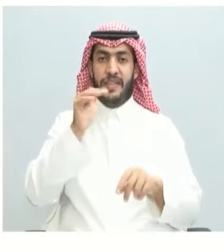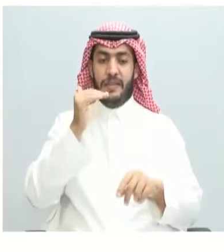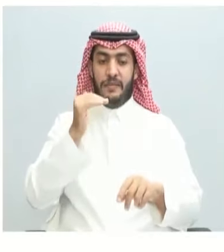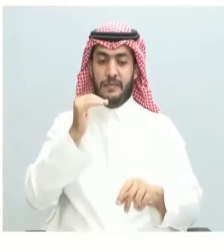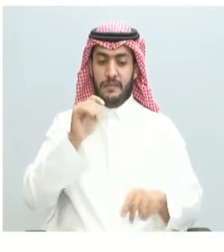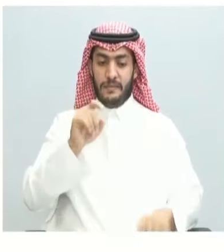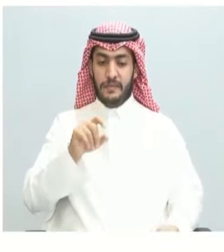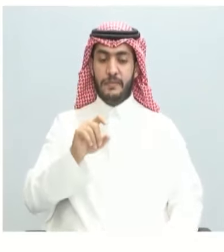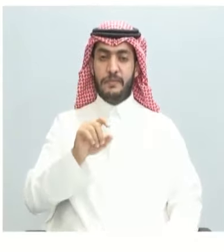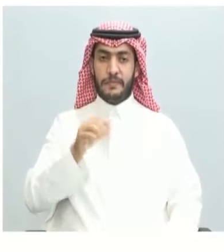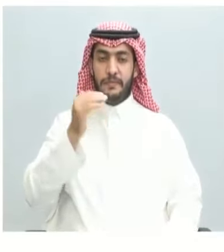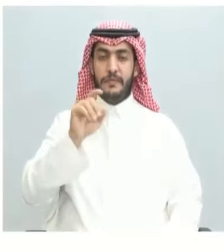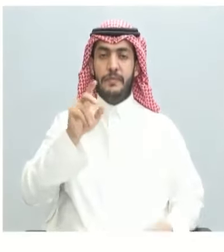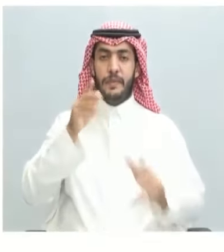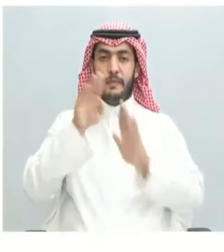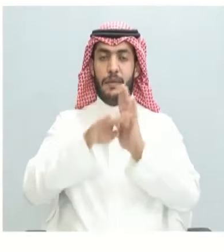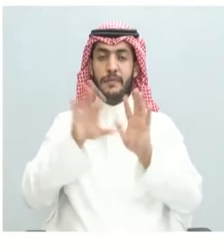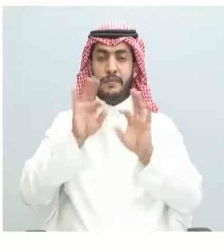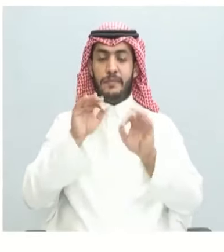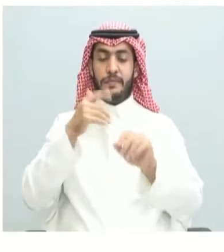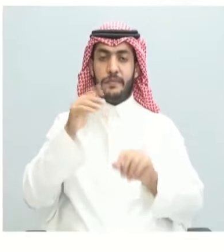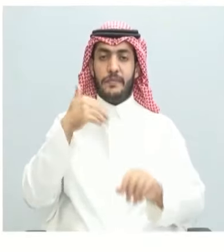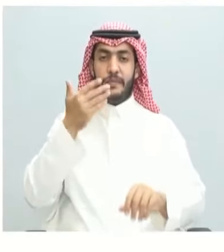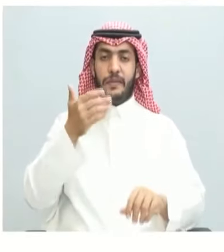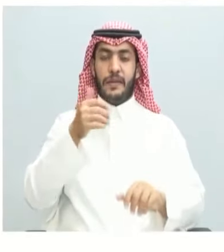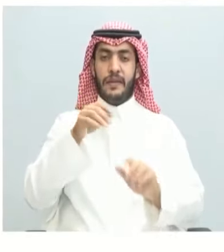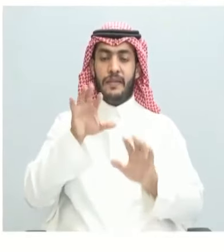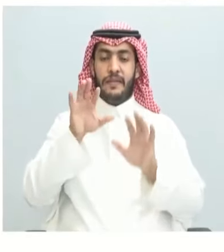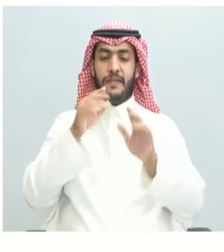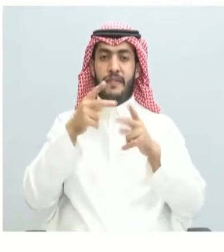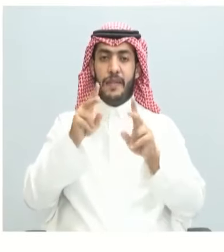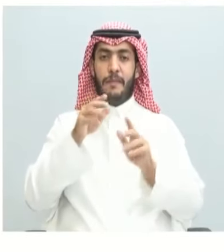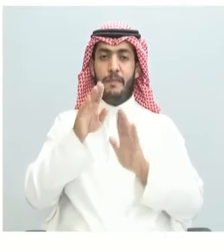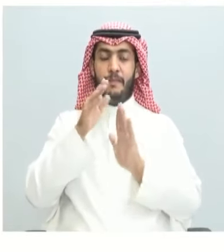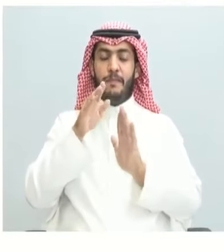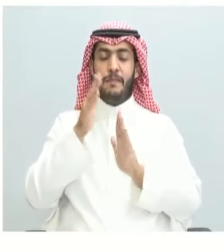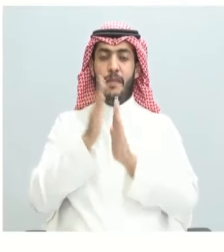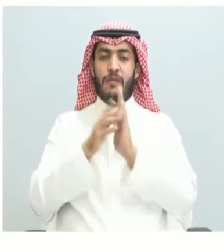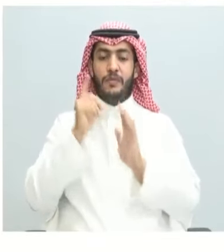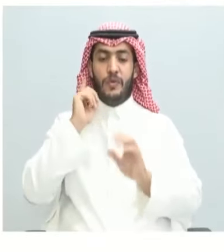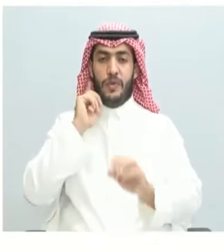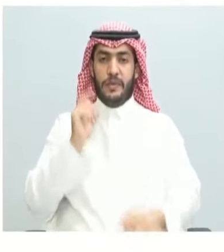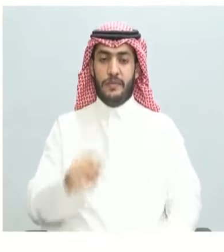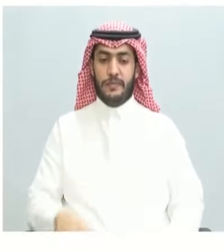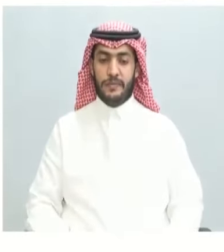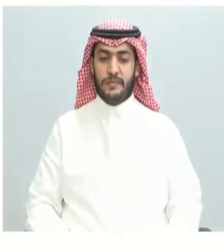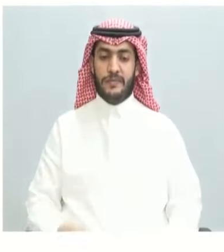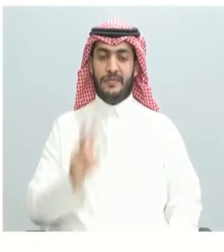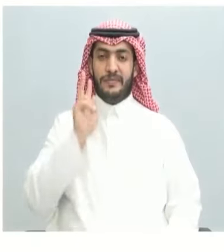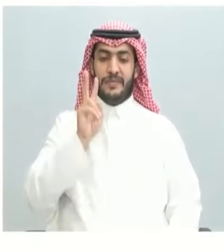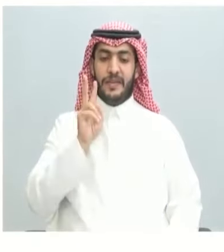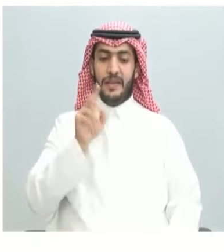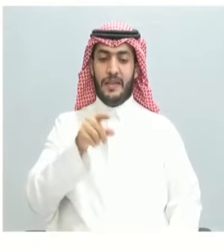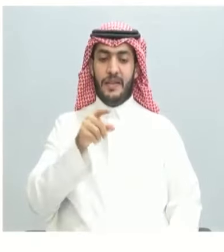الى قائمه ابدا ونختار البرنامج وبعدها نقوم بفتح الملف الصوتي طبعا لاحظوا